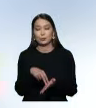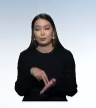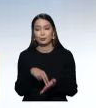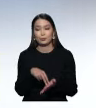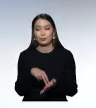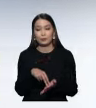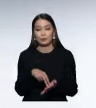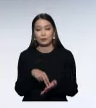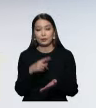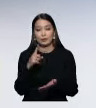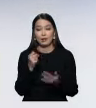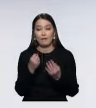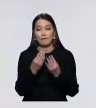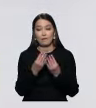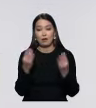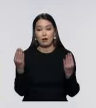за воротами.